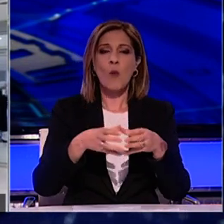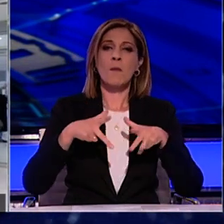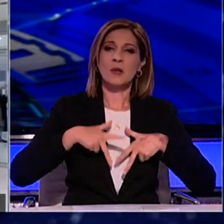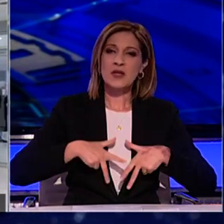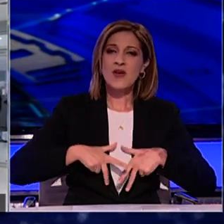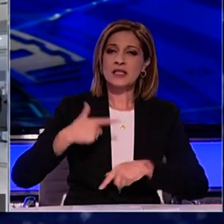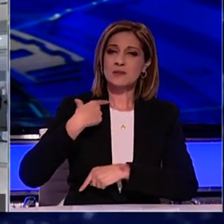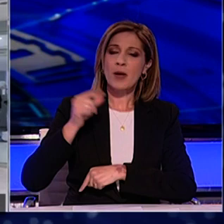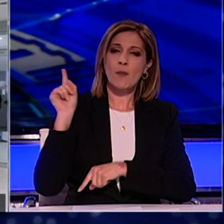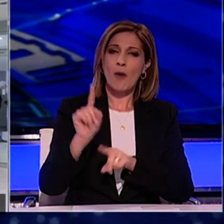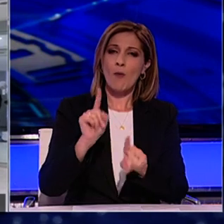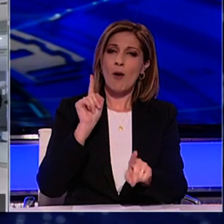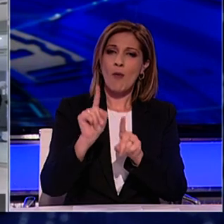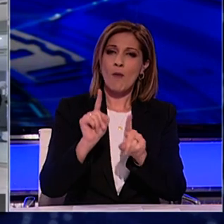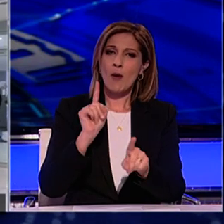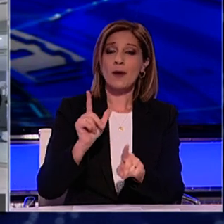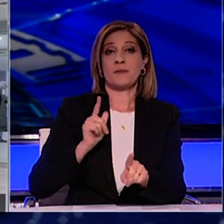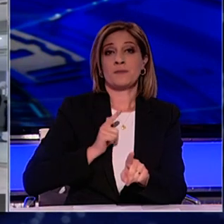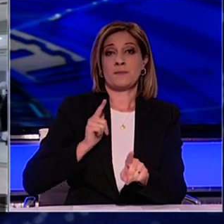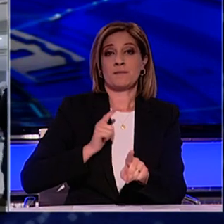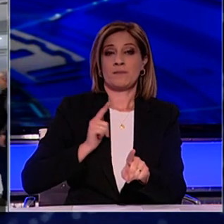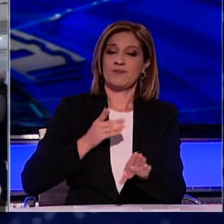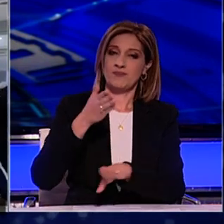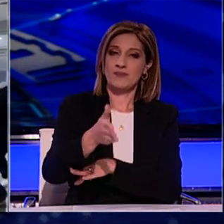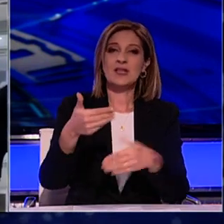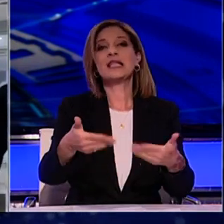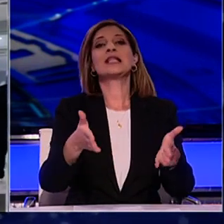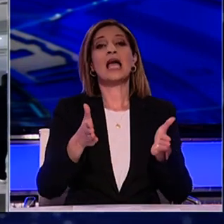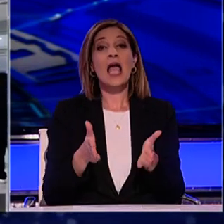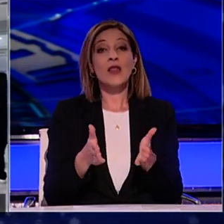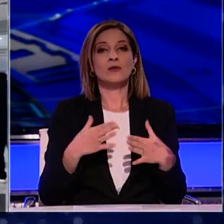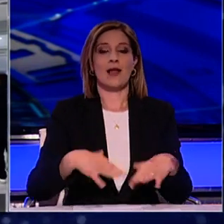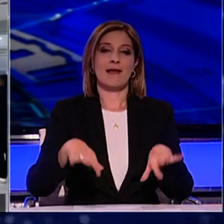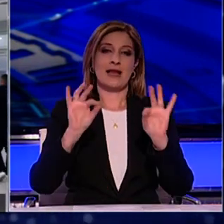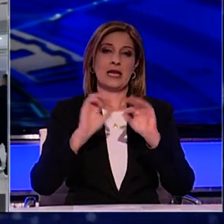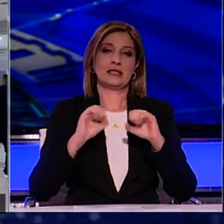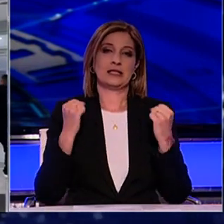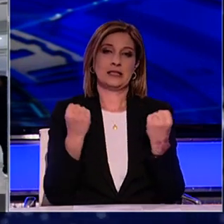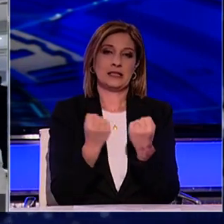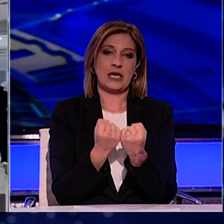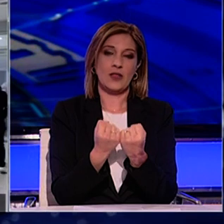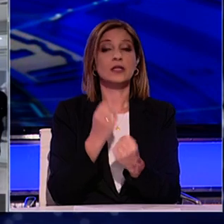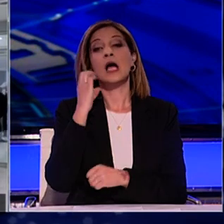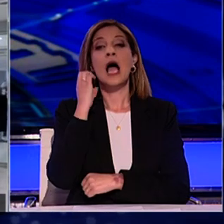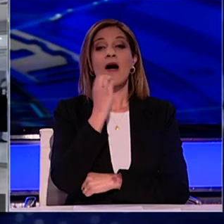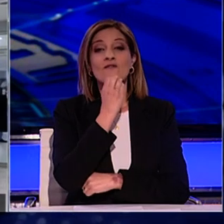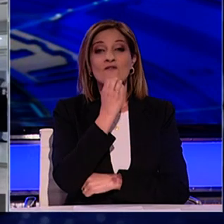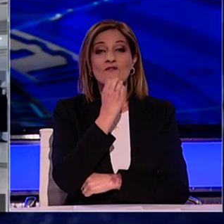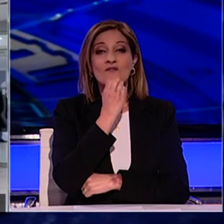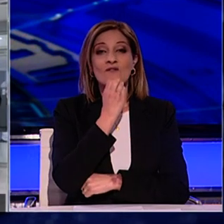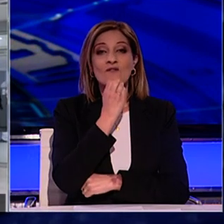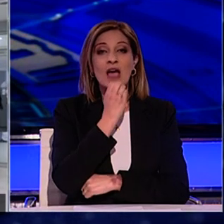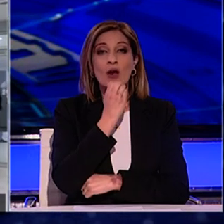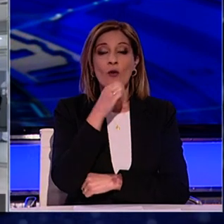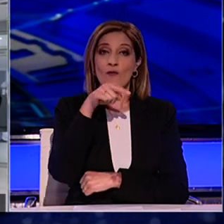χώρο και σε πολύ λίγο αναμένεται να εισέλθουν της αίθουσας όπου θα λάβει χώρα η συνεδρίαση. Ο Αβέροφ νεοφυτού